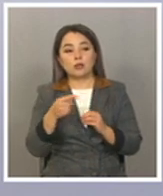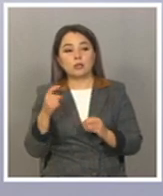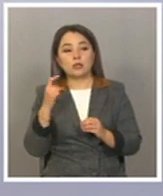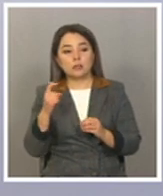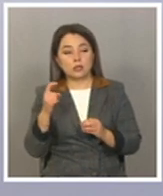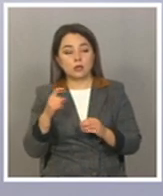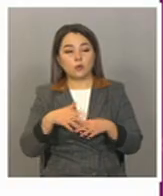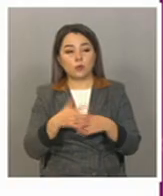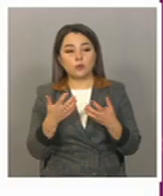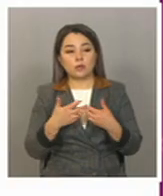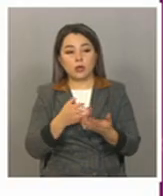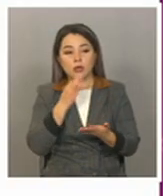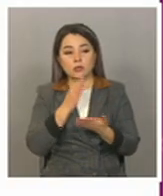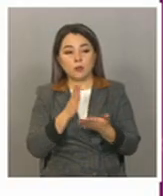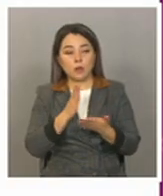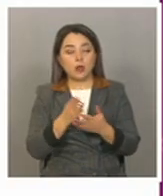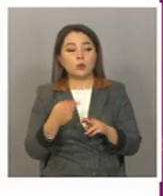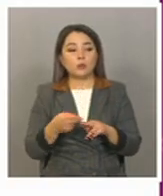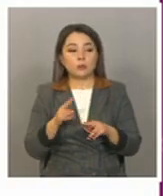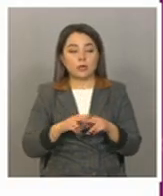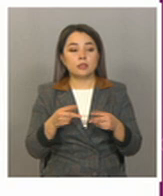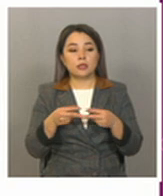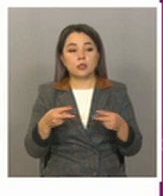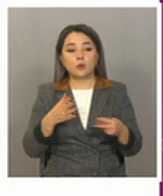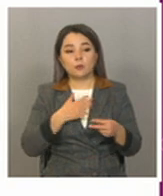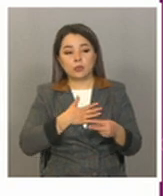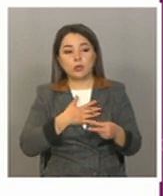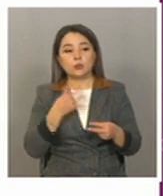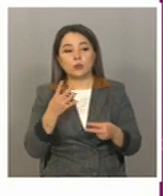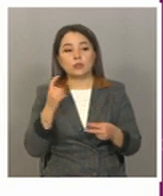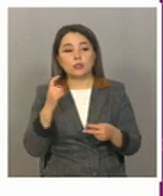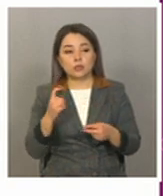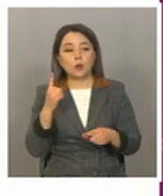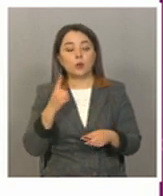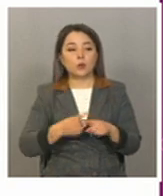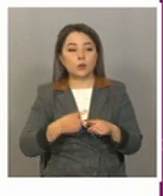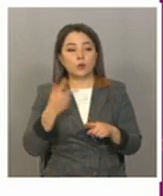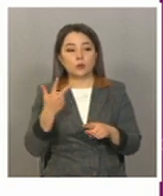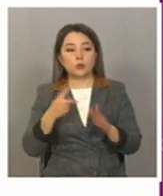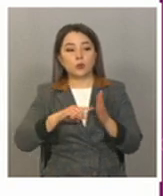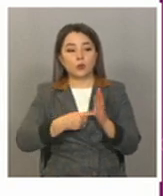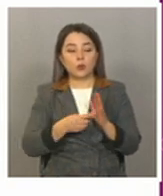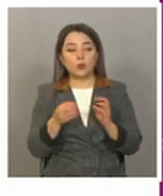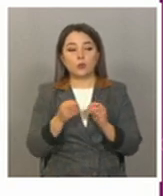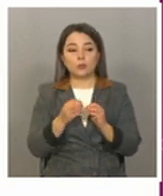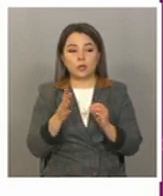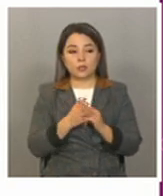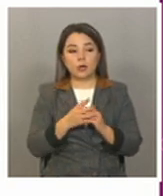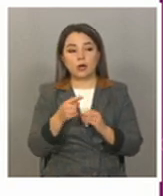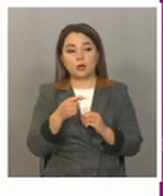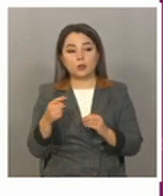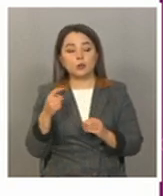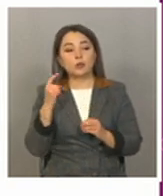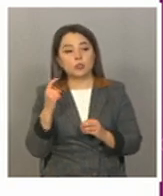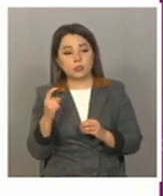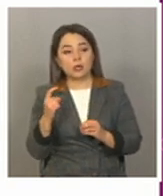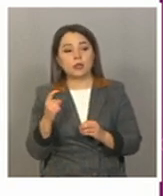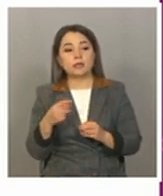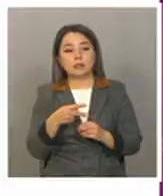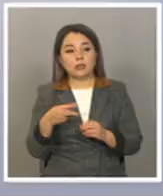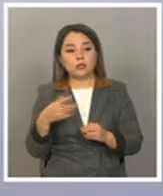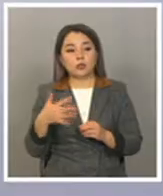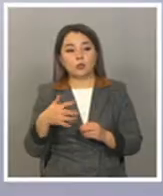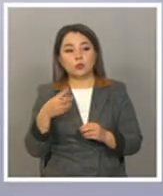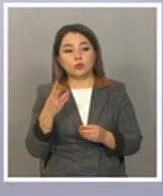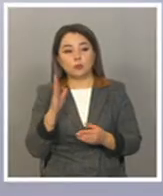өрнегі арқылы береміз. Сонда теңдеуіміз 4x қосу 3 көбейтілген 15 азайту x тең 53